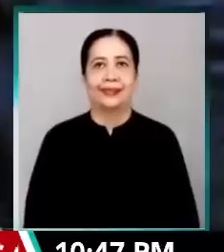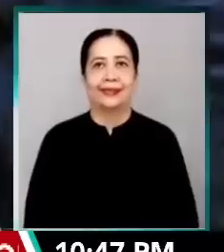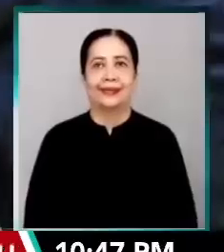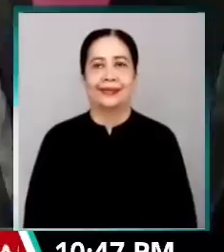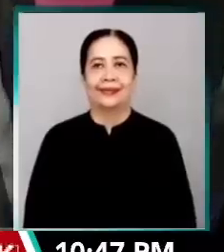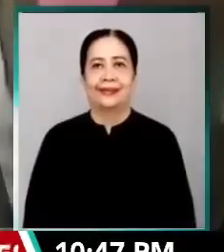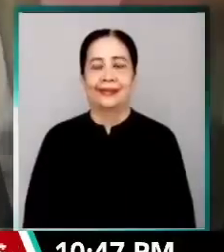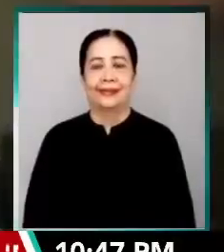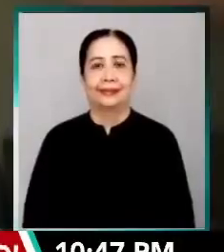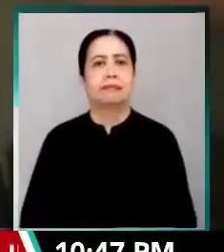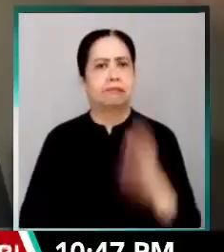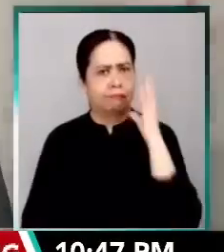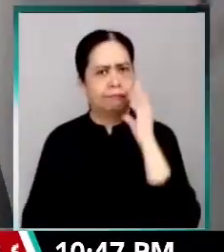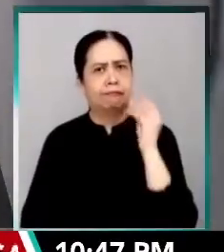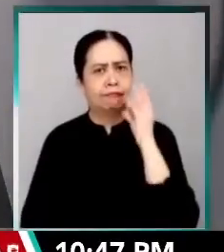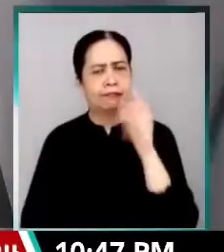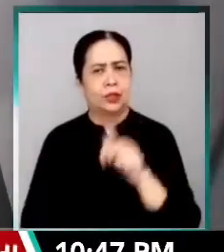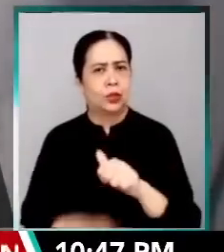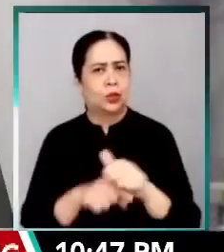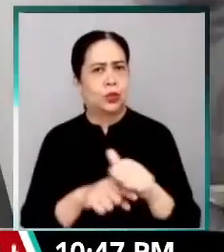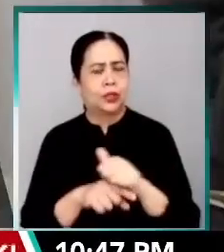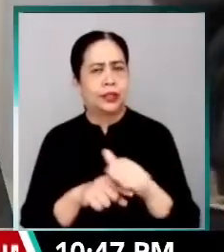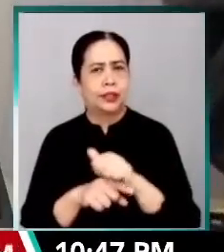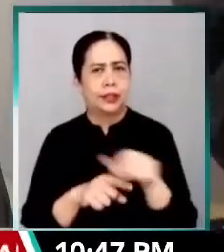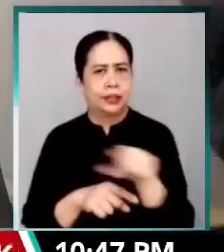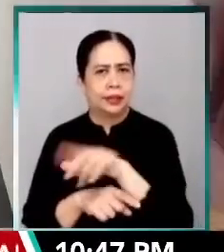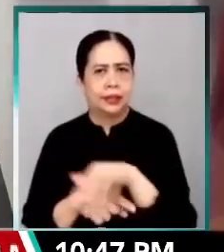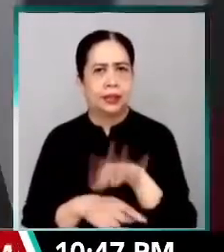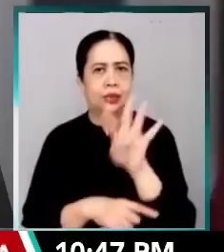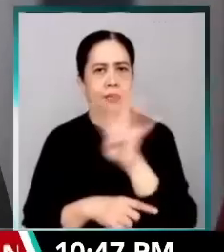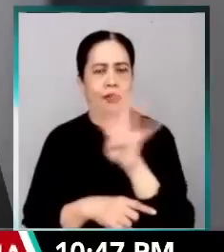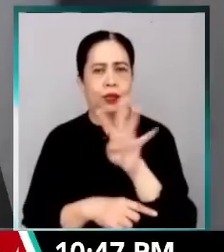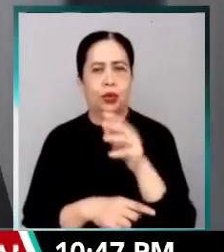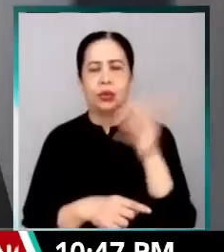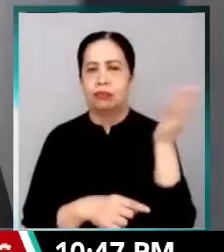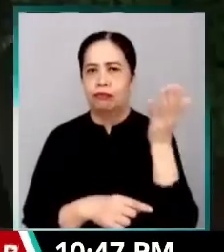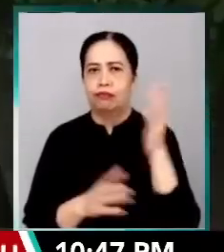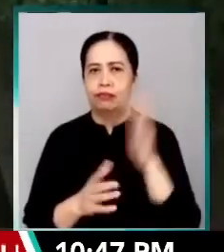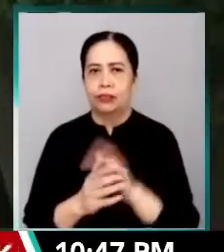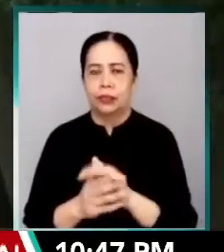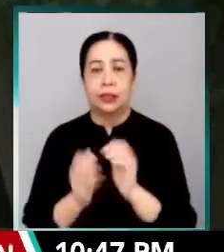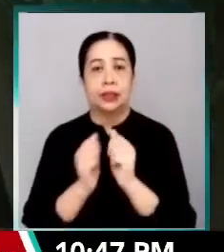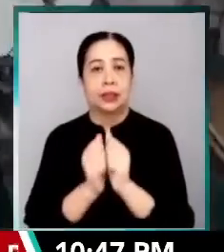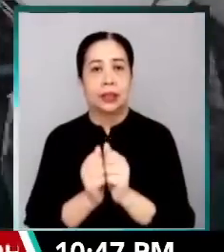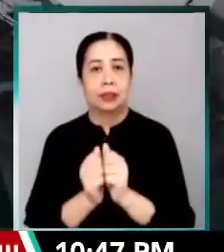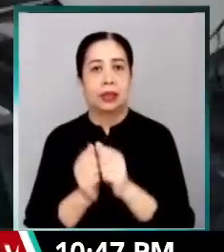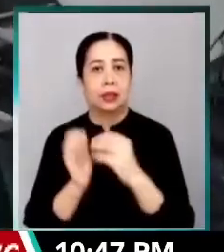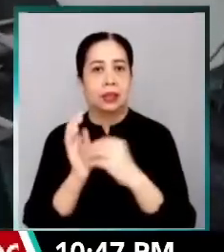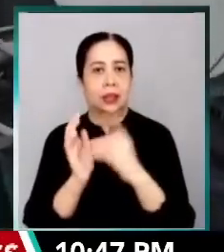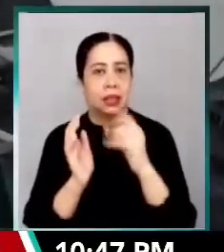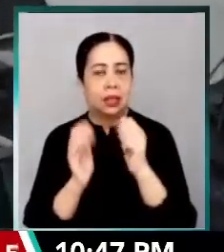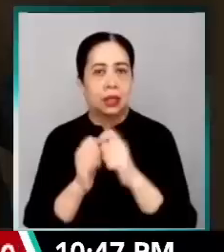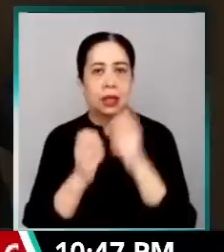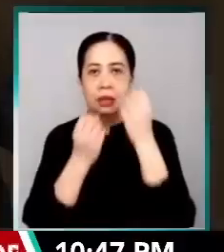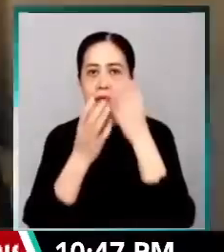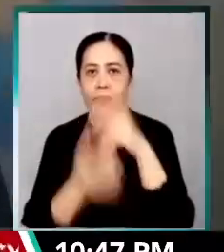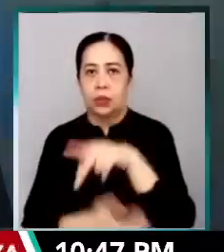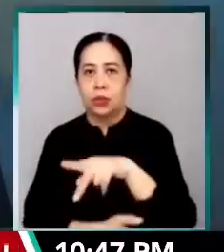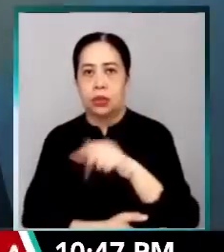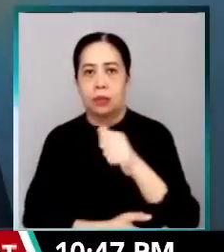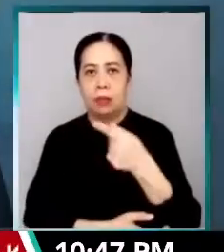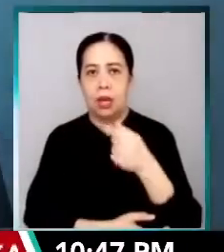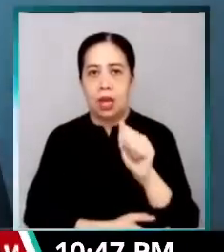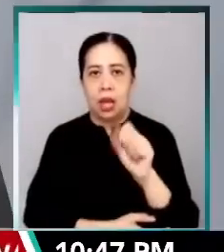Dumaan sa masusing training sa pag-asa ang apat na weather presenter at katuwang ang datos at impormasyon ng pag-asa, pati ang